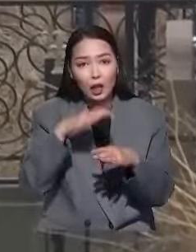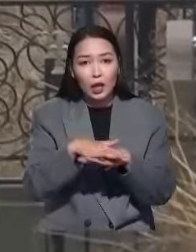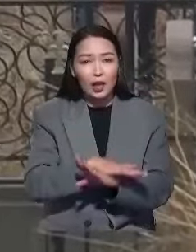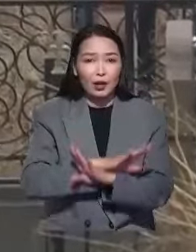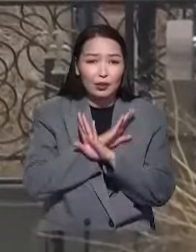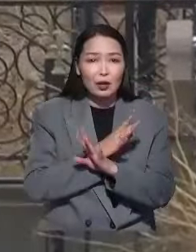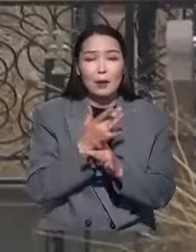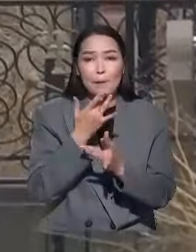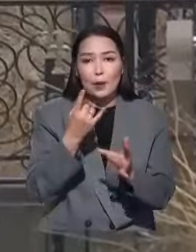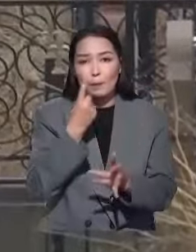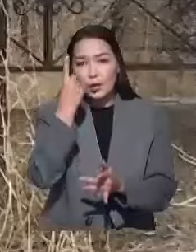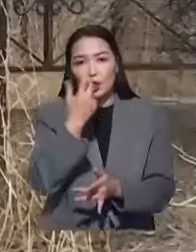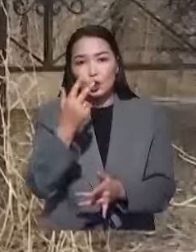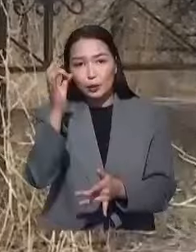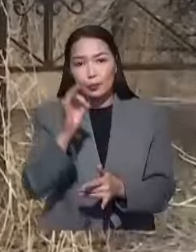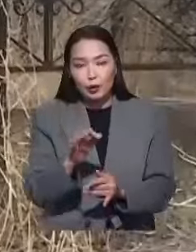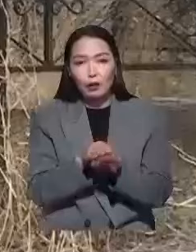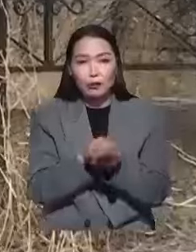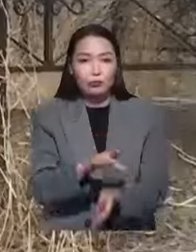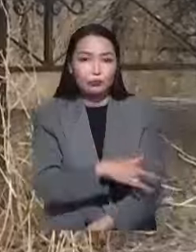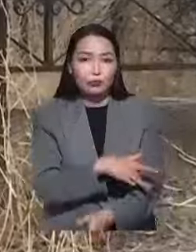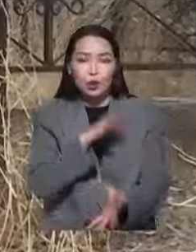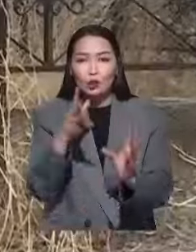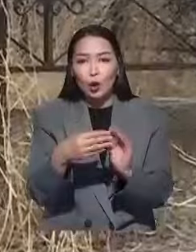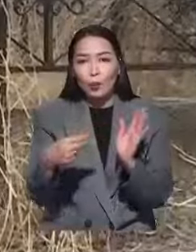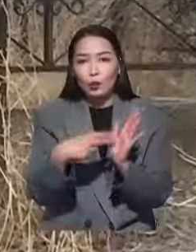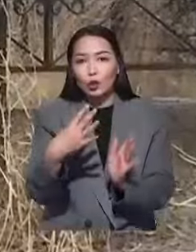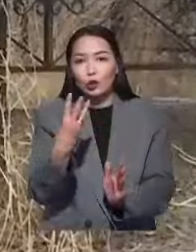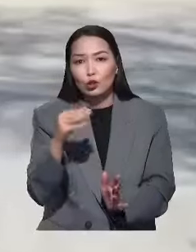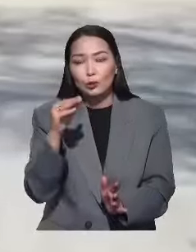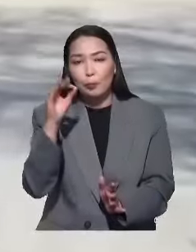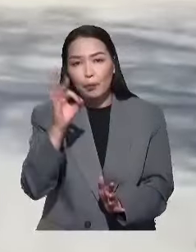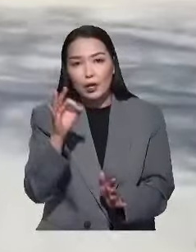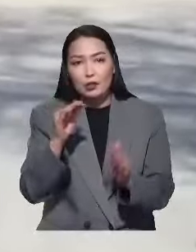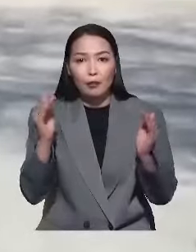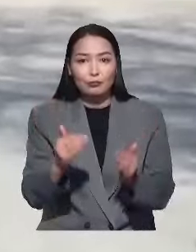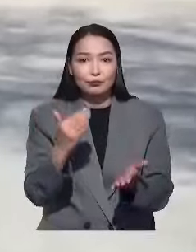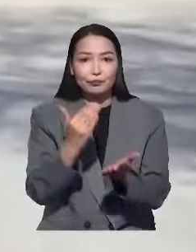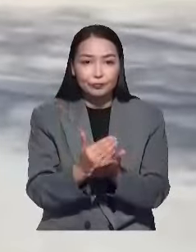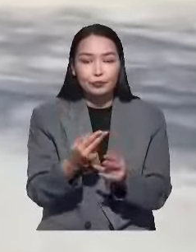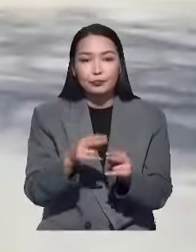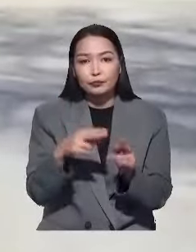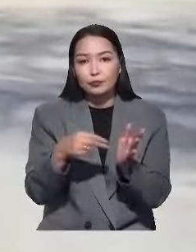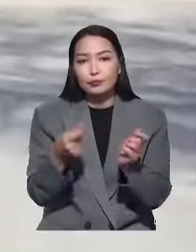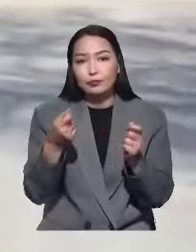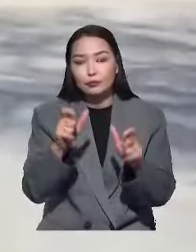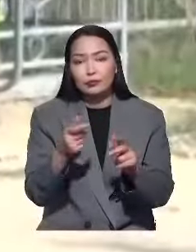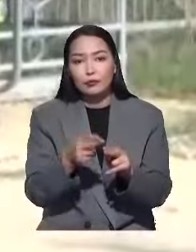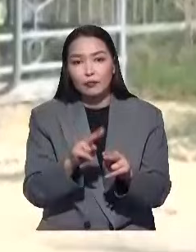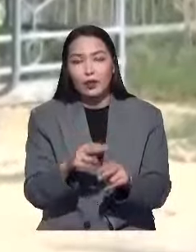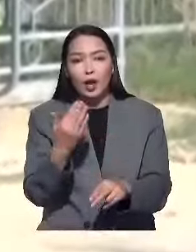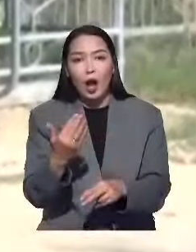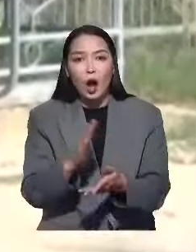соңғы бір жылда 3%-ға, жерлеу қызметтерінің жалпы көлемі 43%-ға азайғанын айтады. Бағаның шарықтауына коммуналдық қызметтер